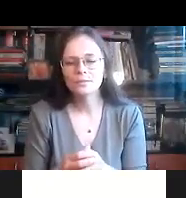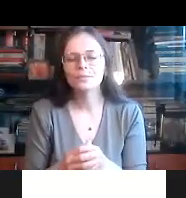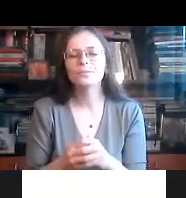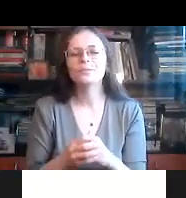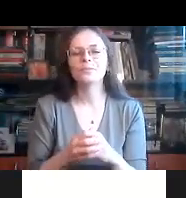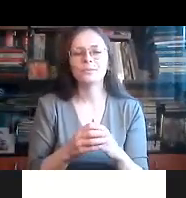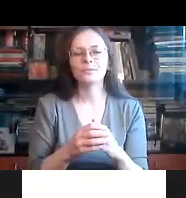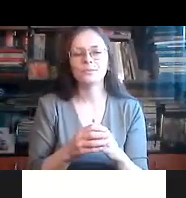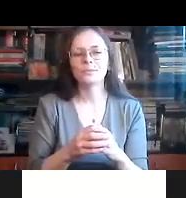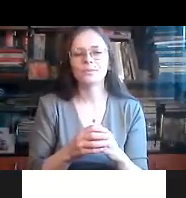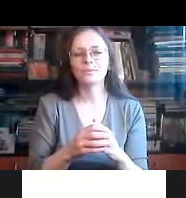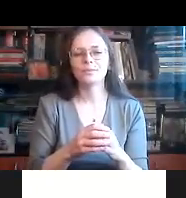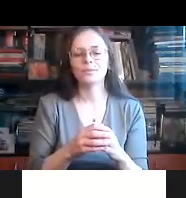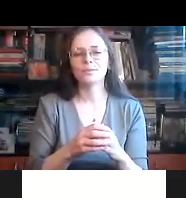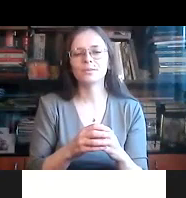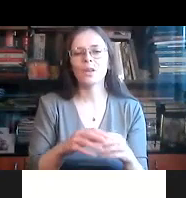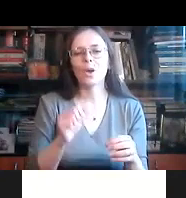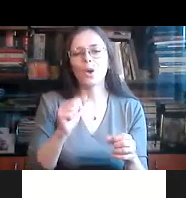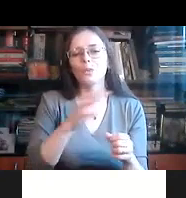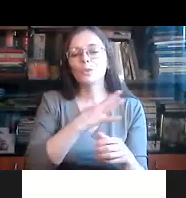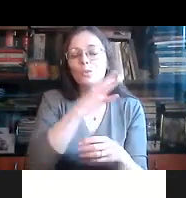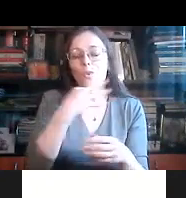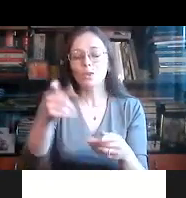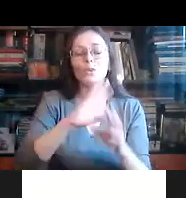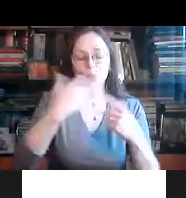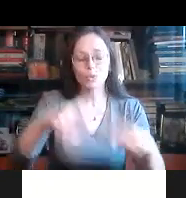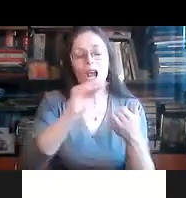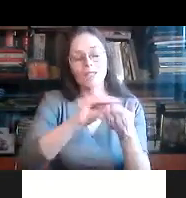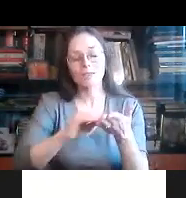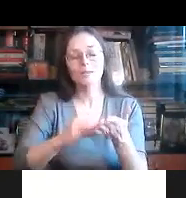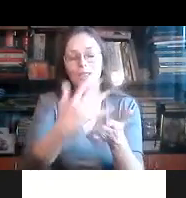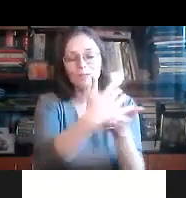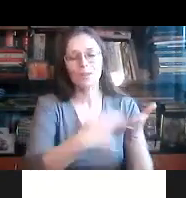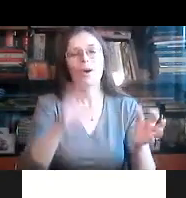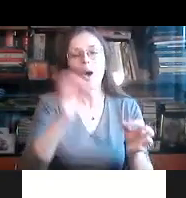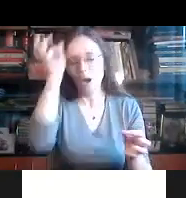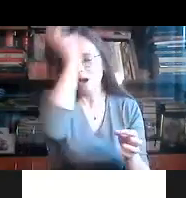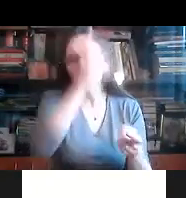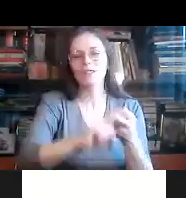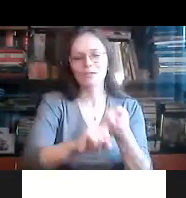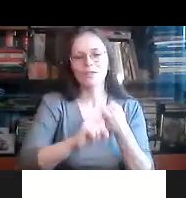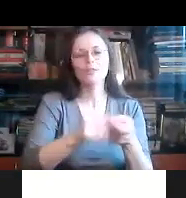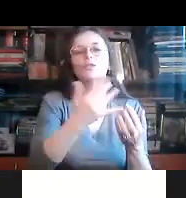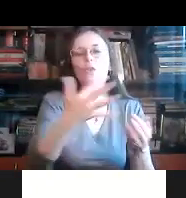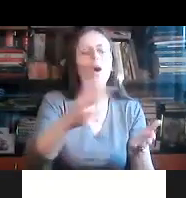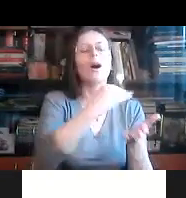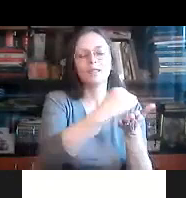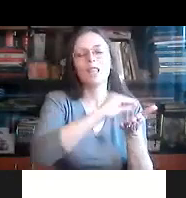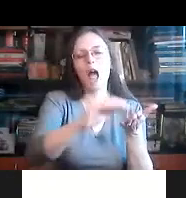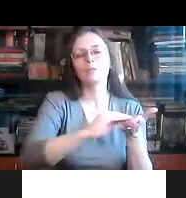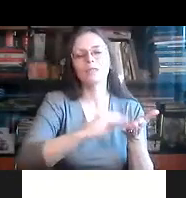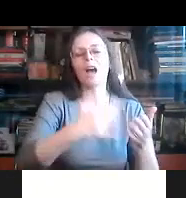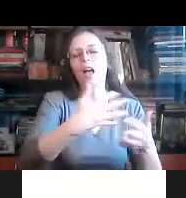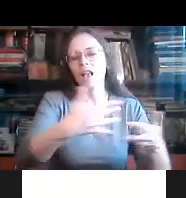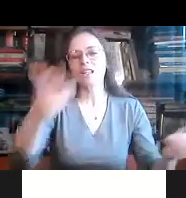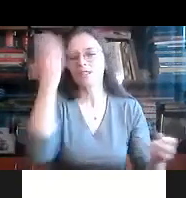про коронавирус? Ну, 4. Нет, так это пьесы, а это когда мы узнаем, вообще мы же не знаем толком, что происходит